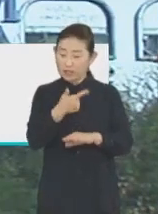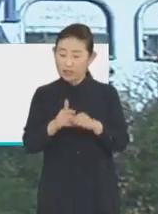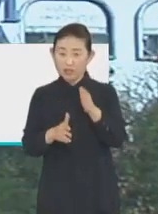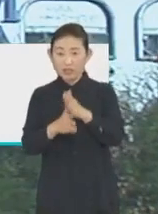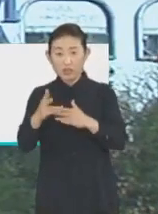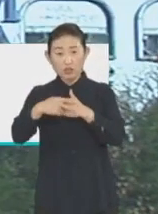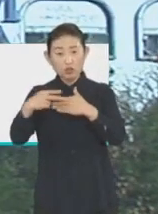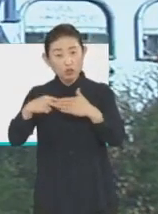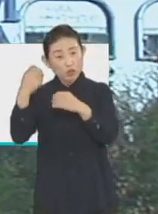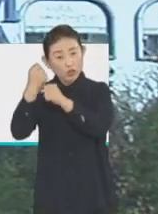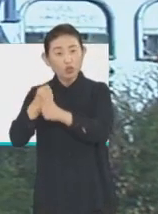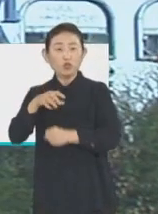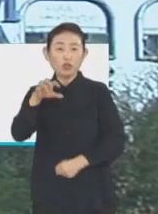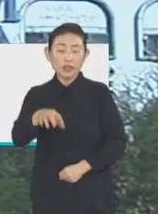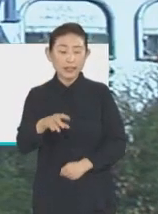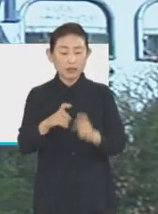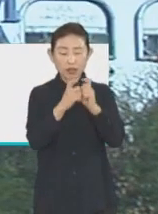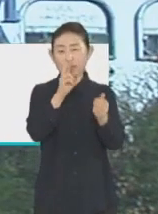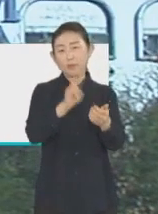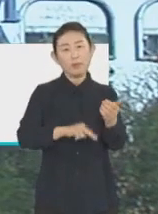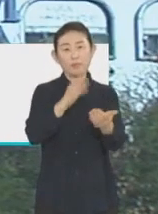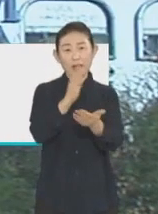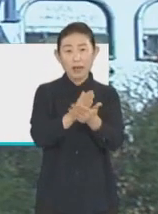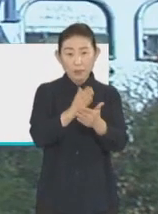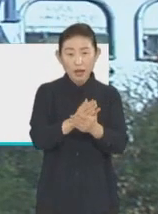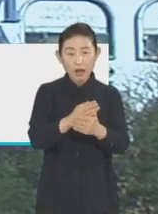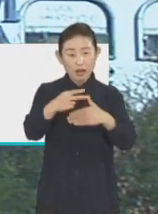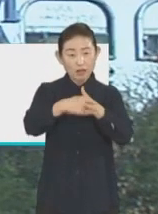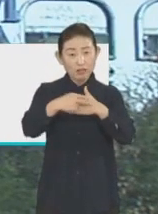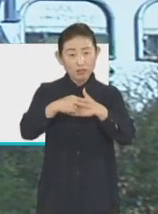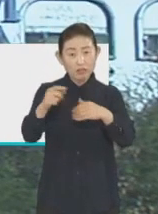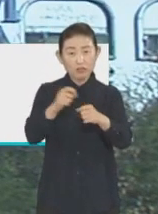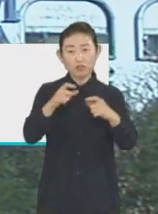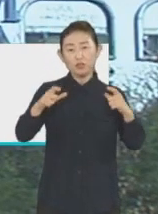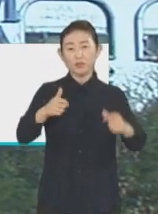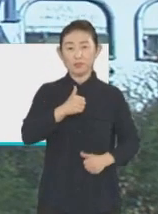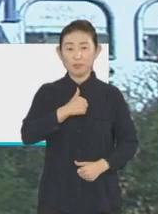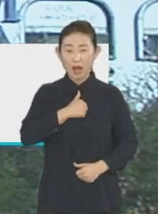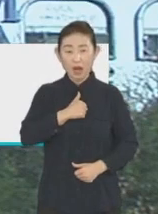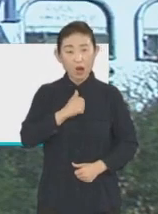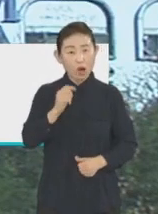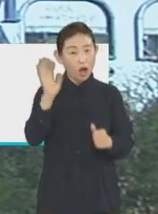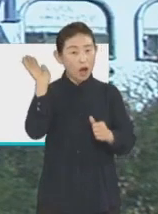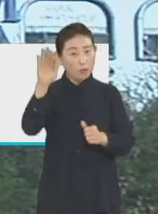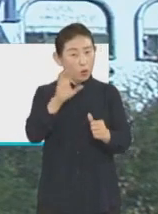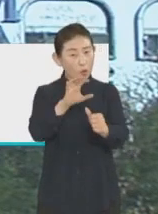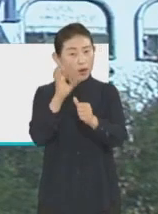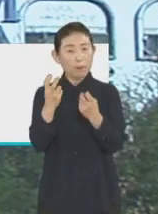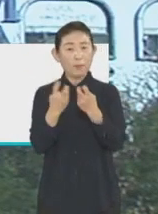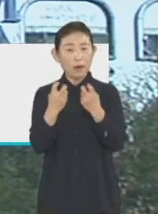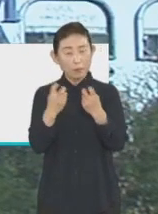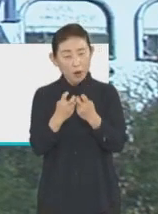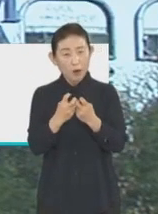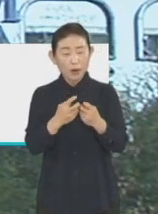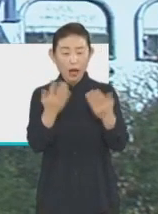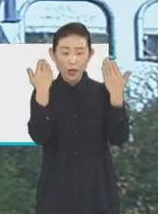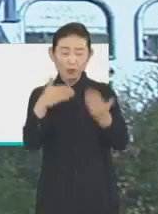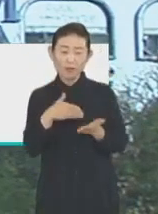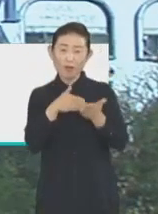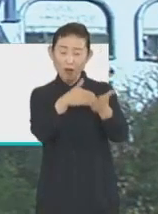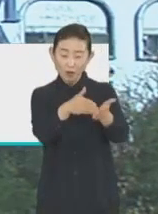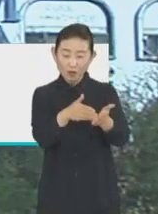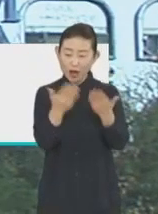대전시와 대덕특구는 민간 매각보다 대전 특구의 정체성에 맞는 활용 방안을 요구해 학교 측의 고민이 깊어지고